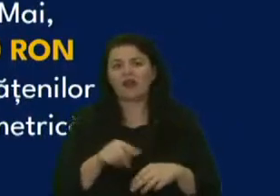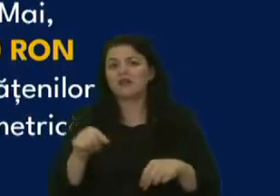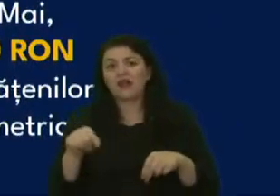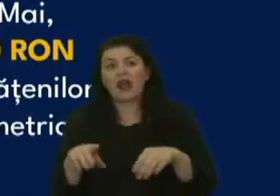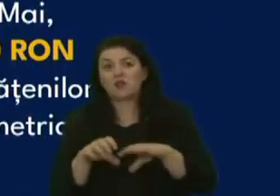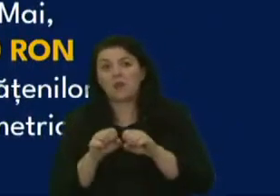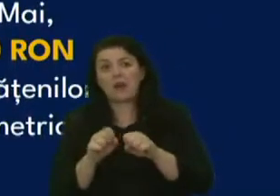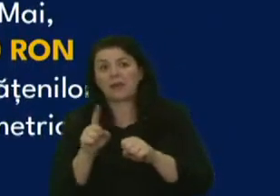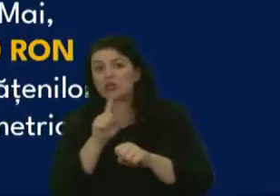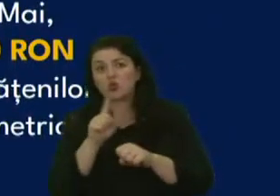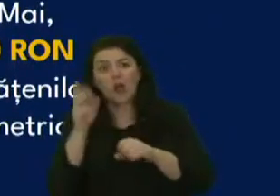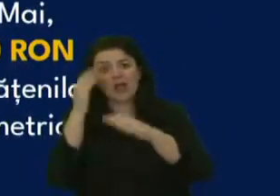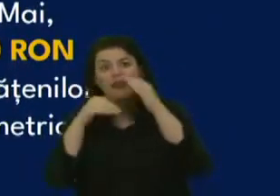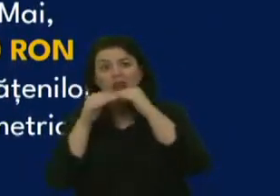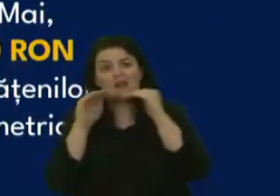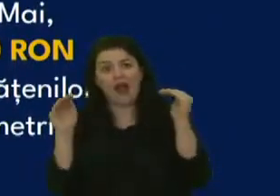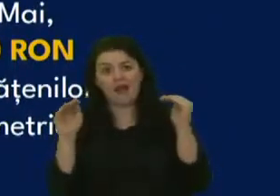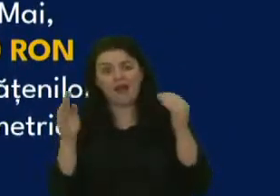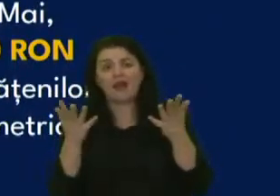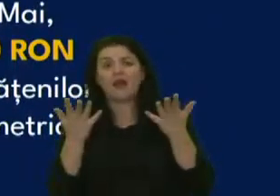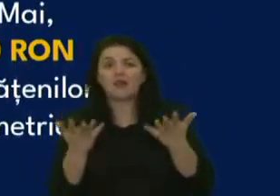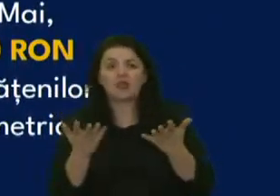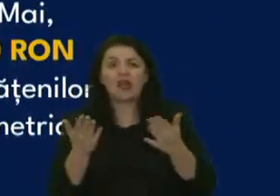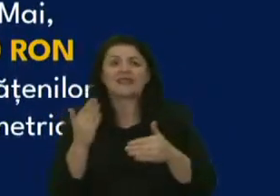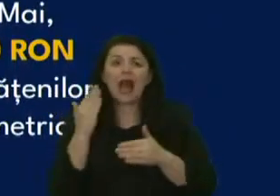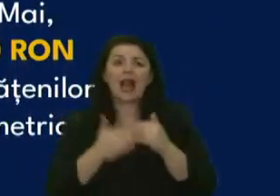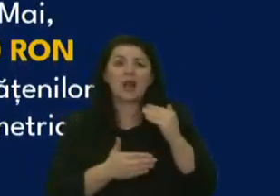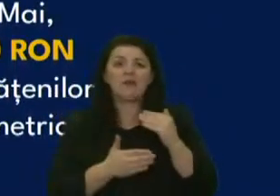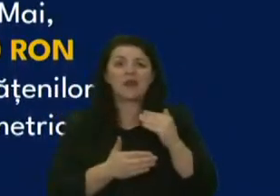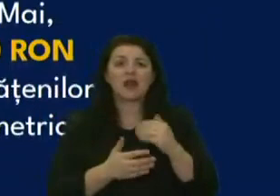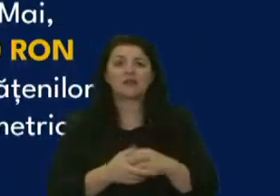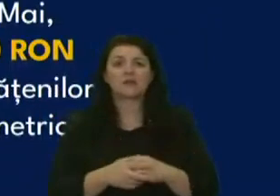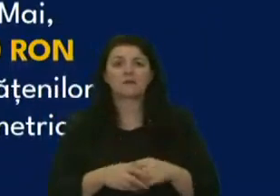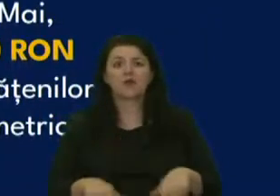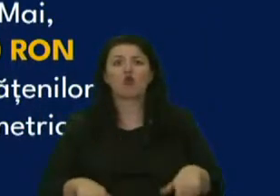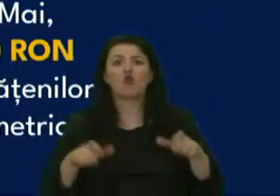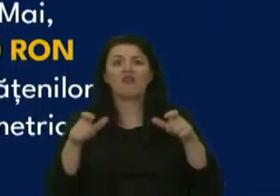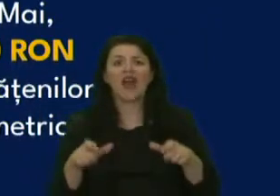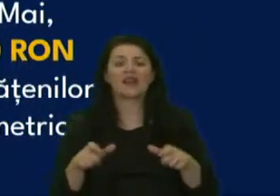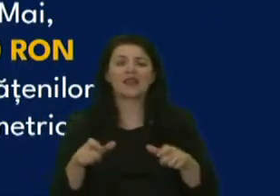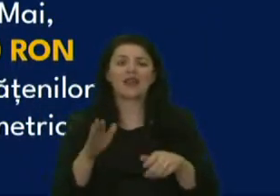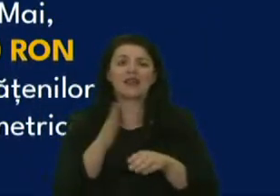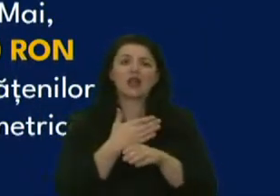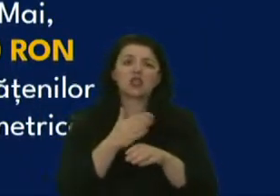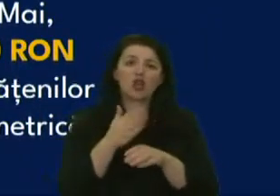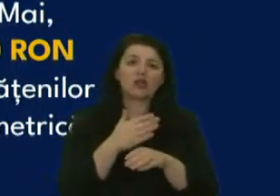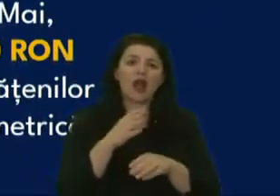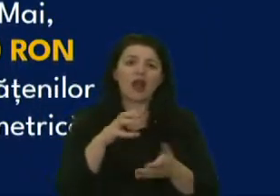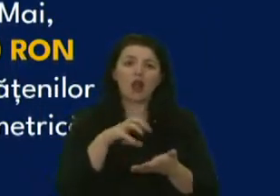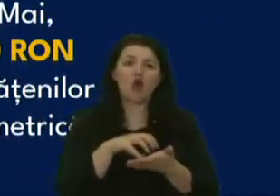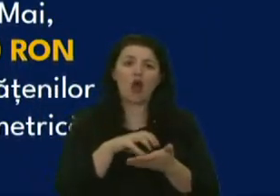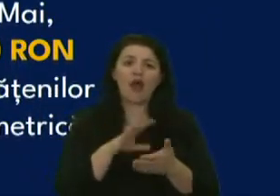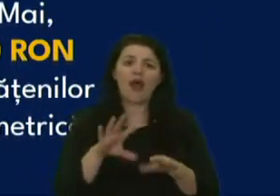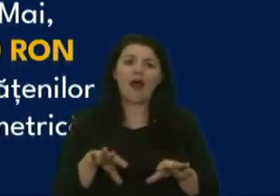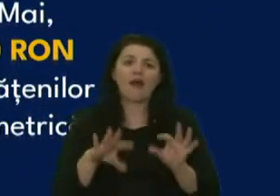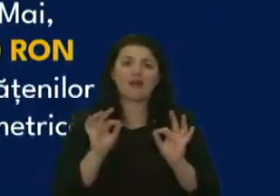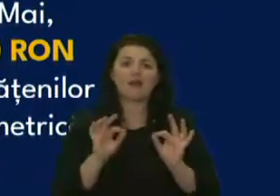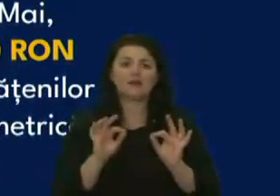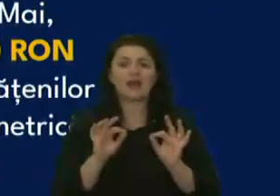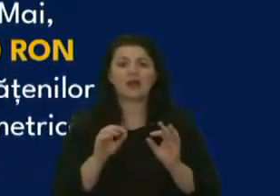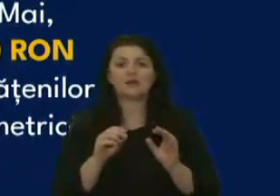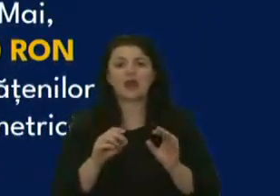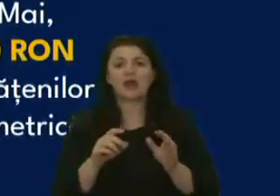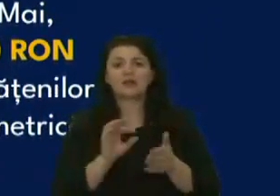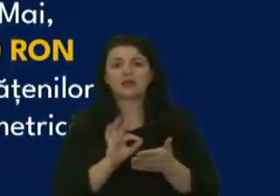trebuie să stabilească prioritățile În limita la ce bani ai ăa s guvernele naționale locale regionale alese de oameni care să stabilească aceste